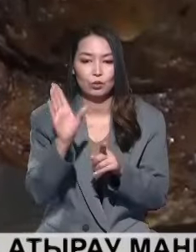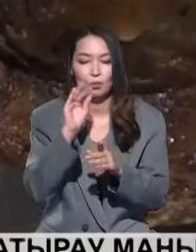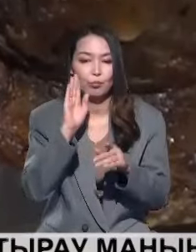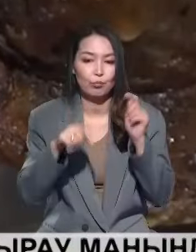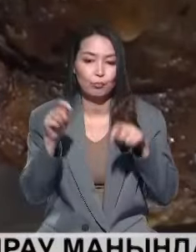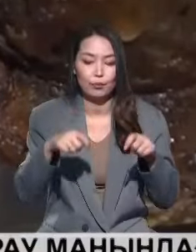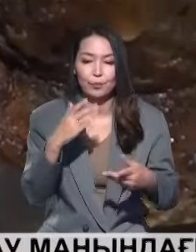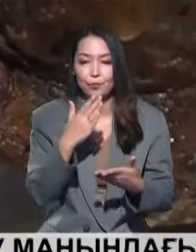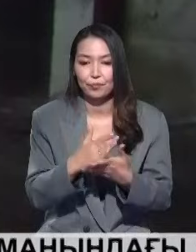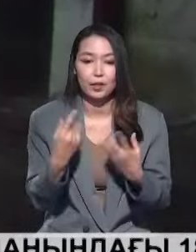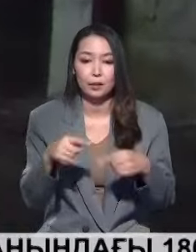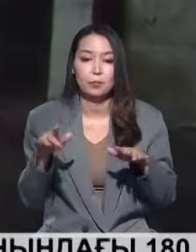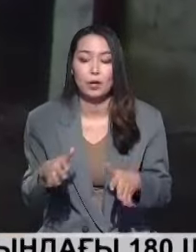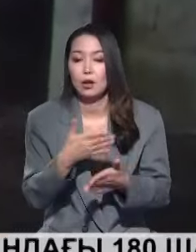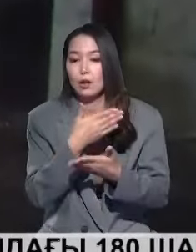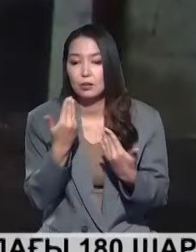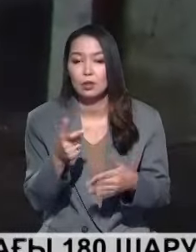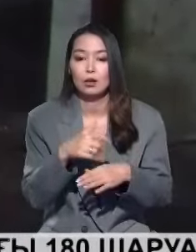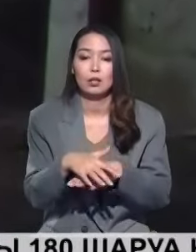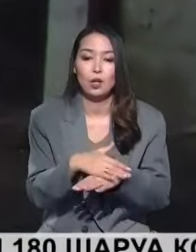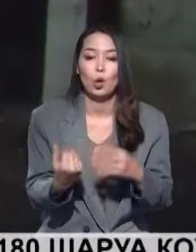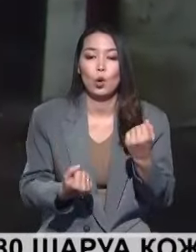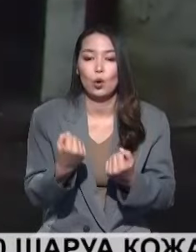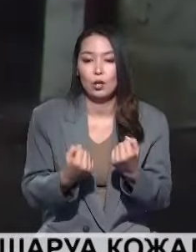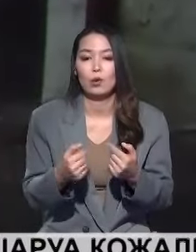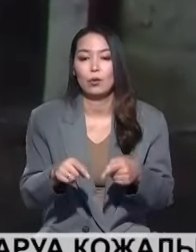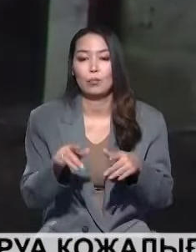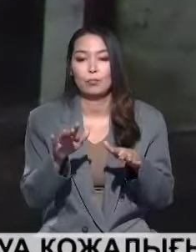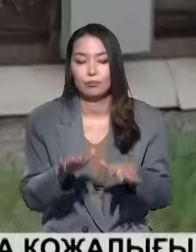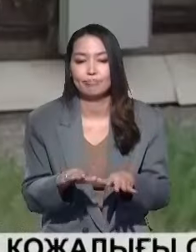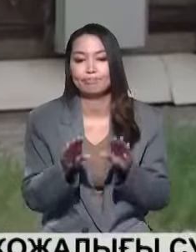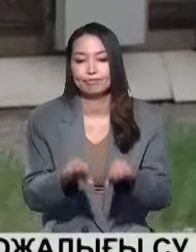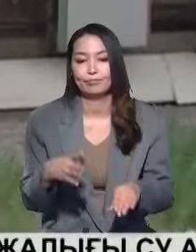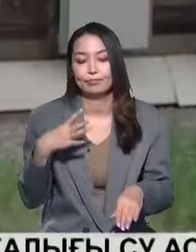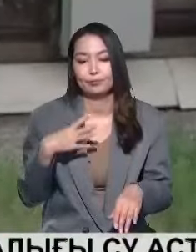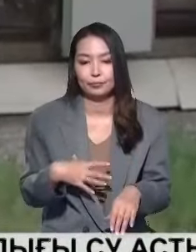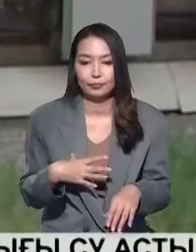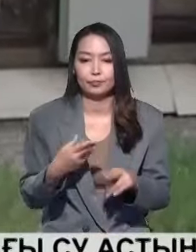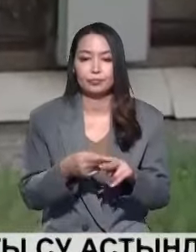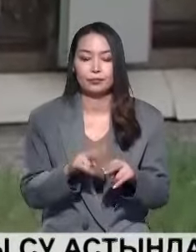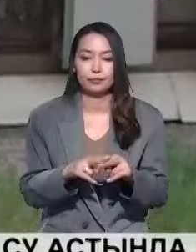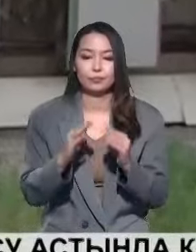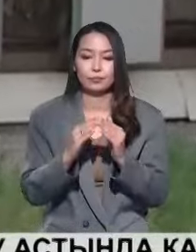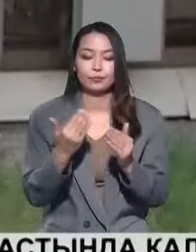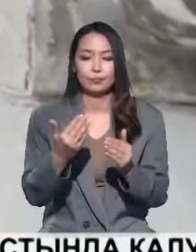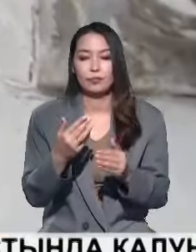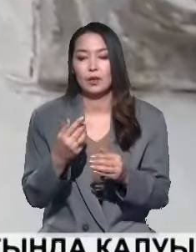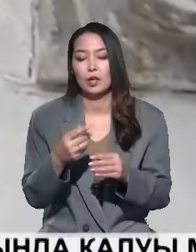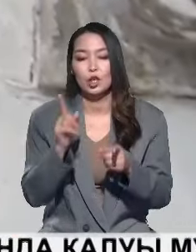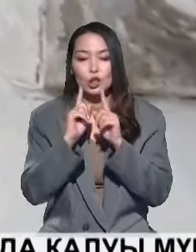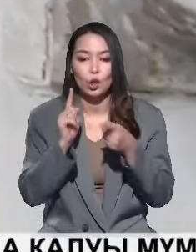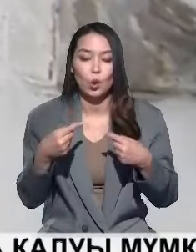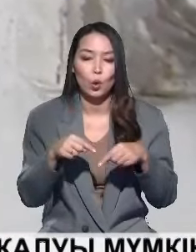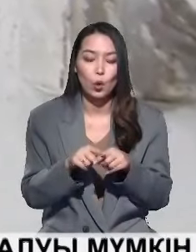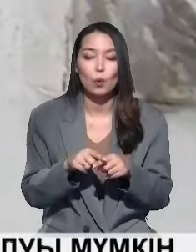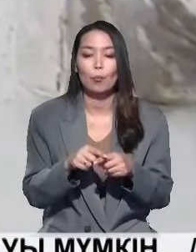Амалғанша басқа орын болмаған соң тұрғындар көліктерін осында қоюға мәжбүр. Өткен жылы тұрғындардың бір бөлігі жиналыс ұйымдастырып, мүлік